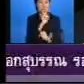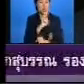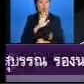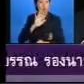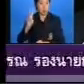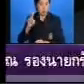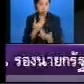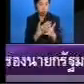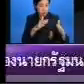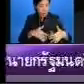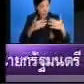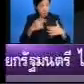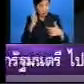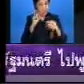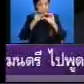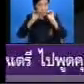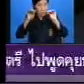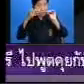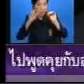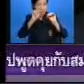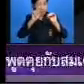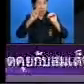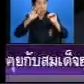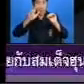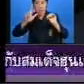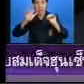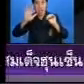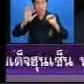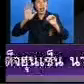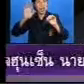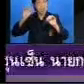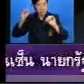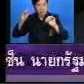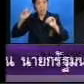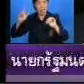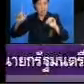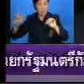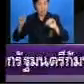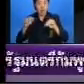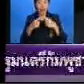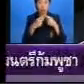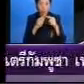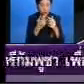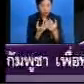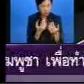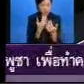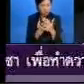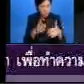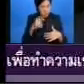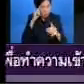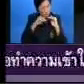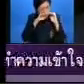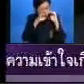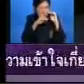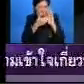กว่าประมาณการที่ตั้งไว้ที่ 1,560,000 ล้านบาทนะครับ ก็คาดว่าจะเป็นการต่ำกว่าประม